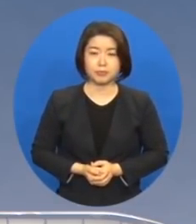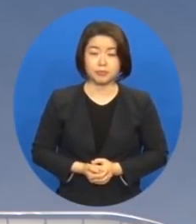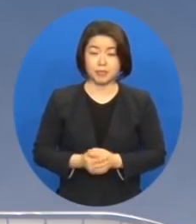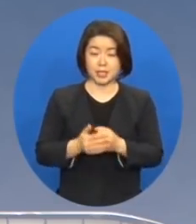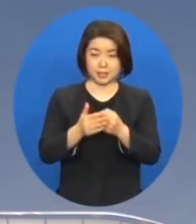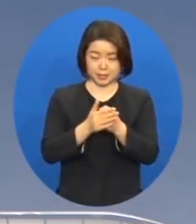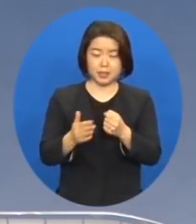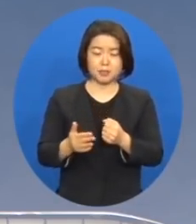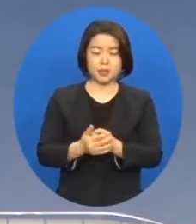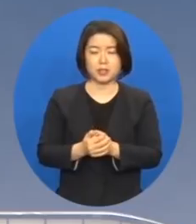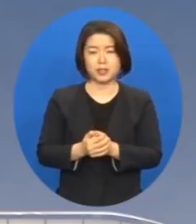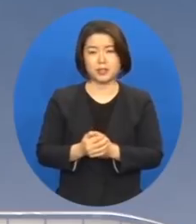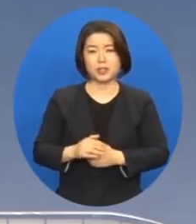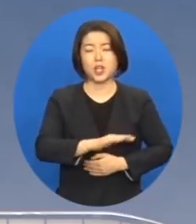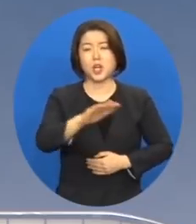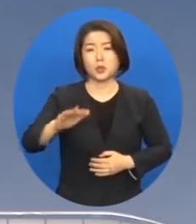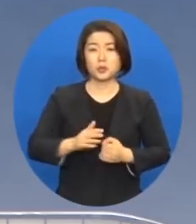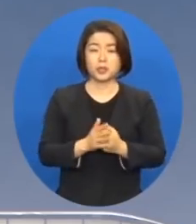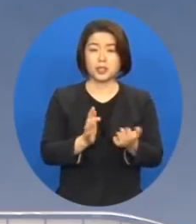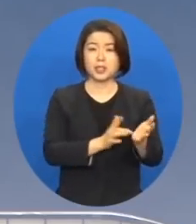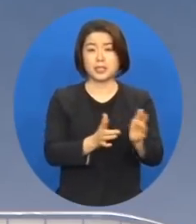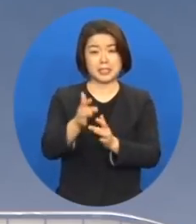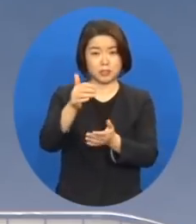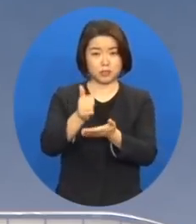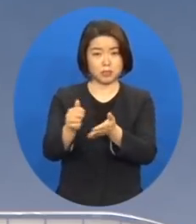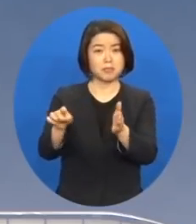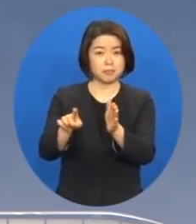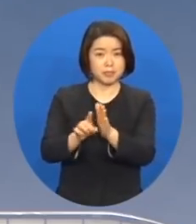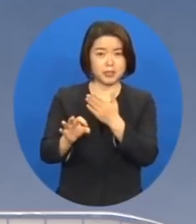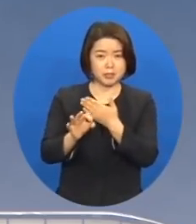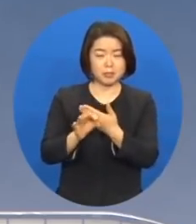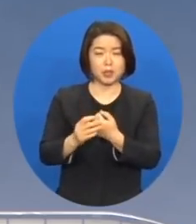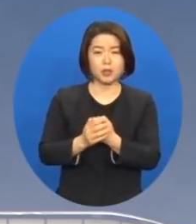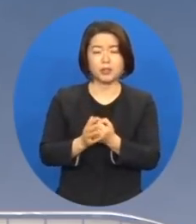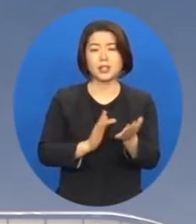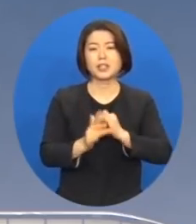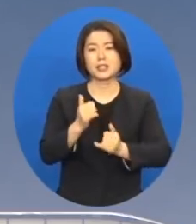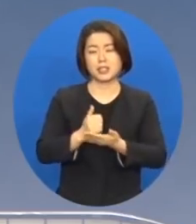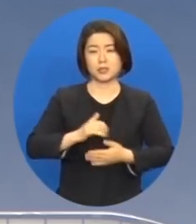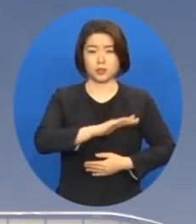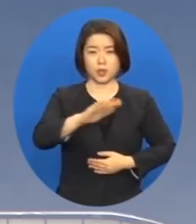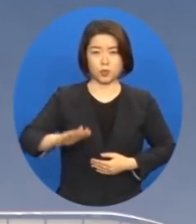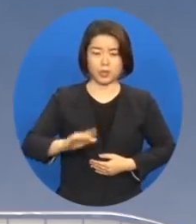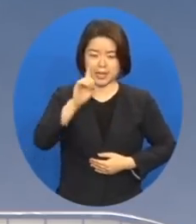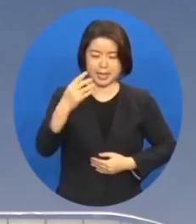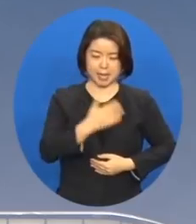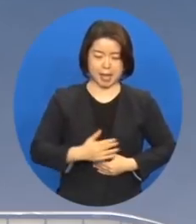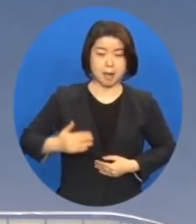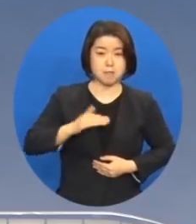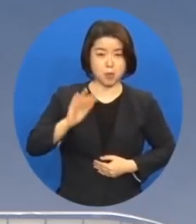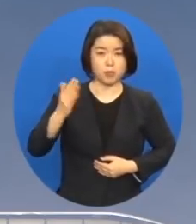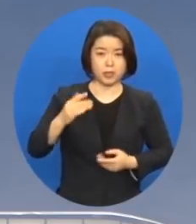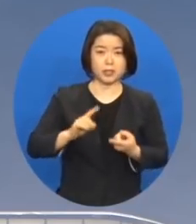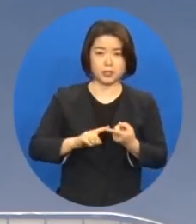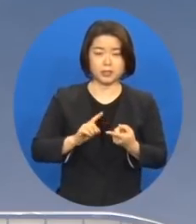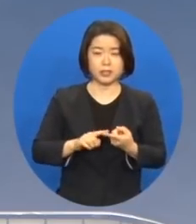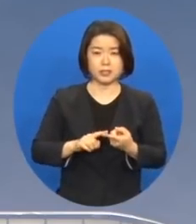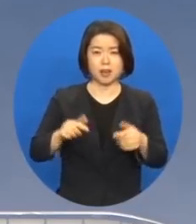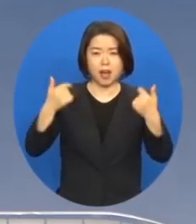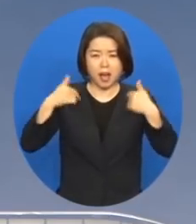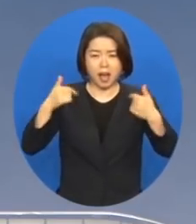그러므로 우리가 예수를 믿었으면 예수님과 우리가 정말 한 몸이 되었다는 사실을